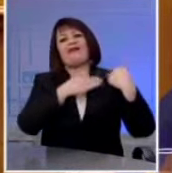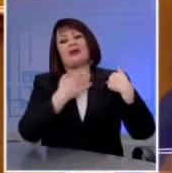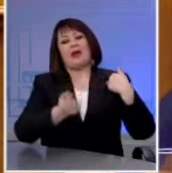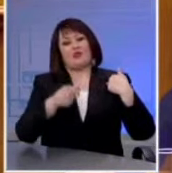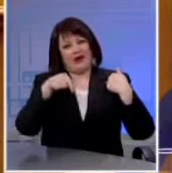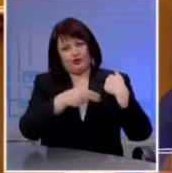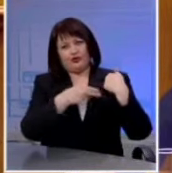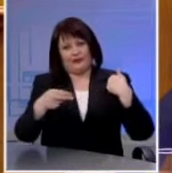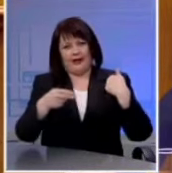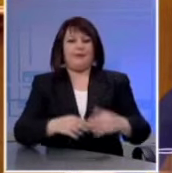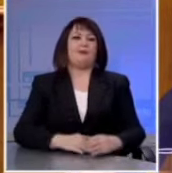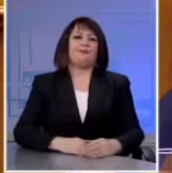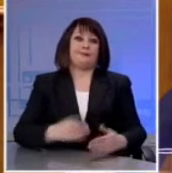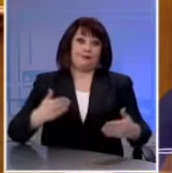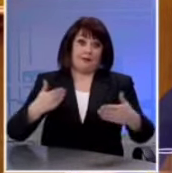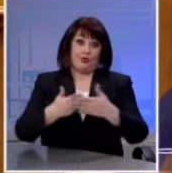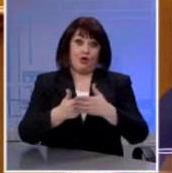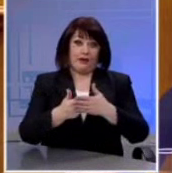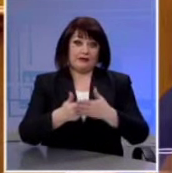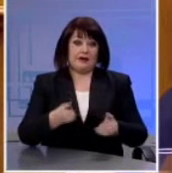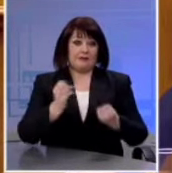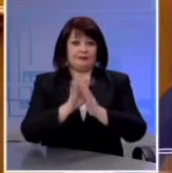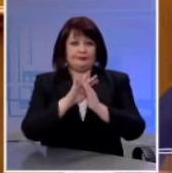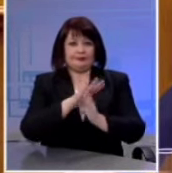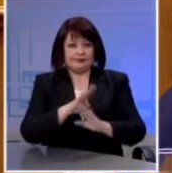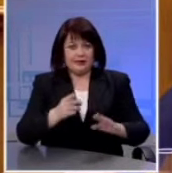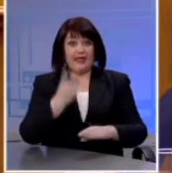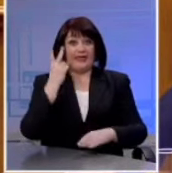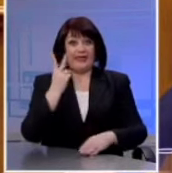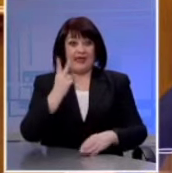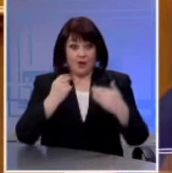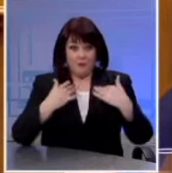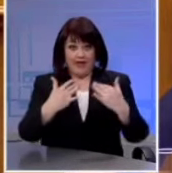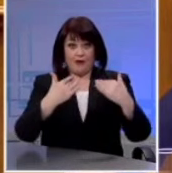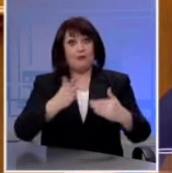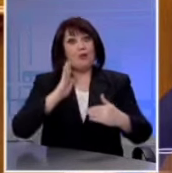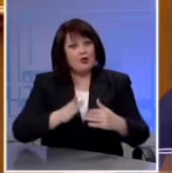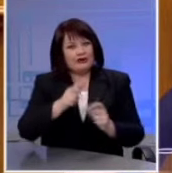Η αποσβεστική προθεσμία των δύο άπρακτων κοινοβουλευτικών περιόδων